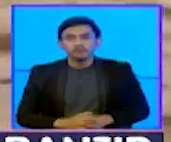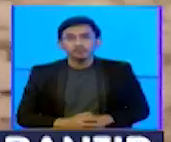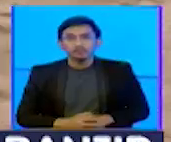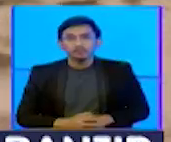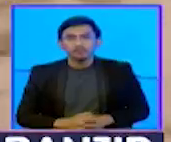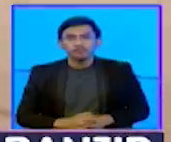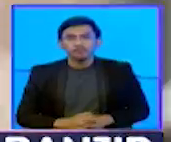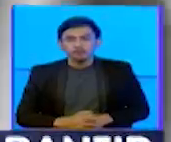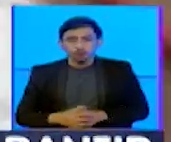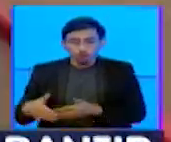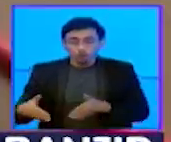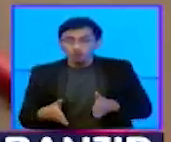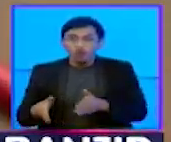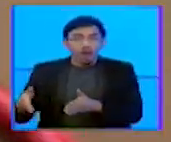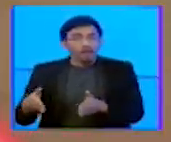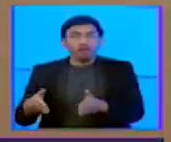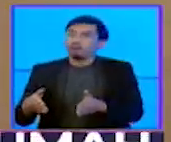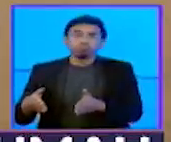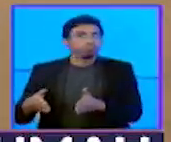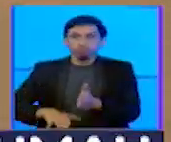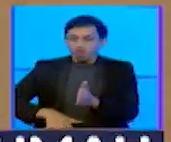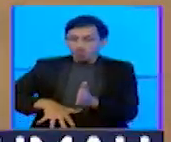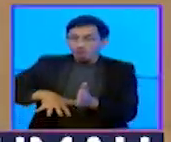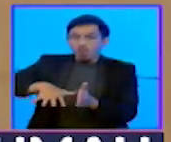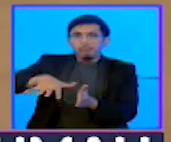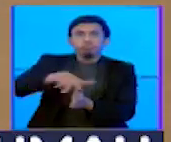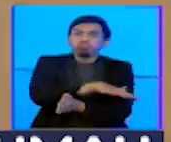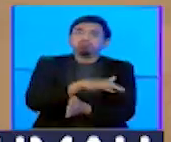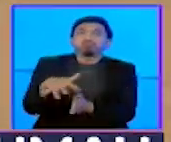Aliran sungai dengan derasnya bahkan merendam sejumlah rumah hingga nyaris tinggi atap.